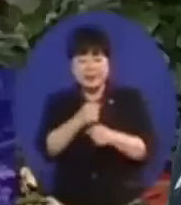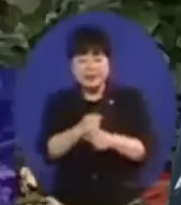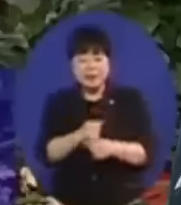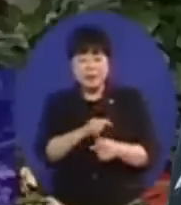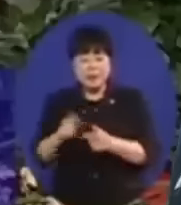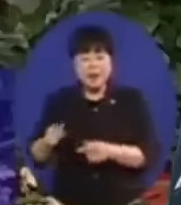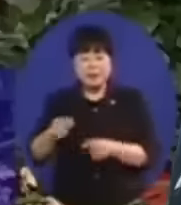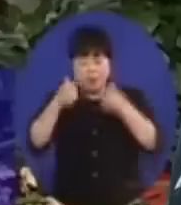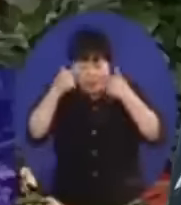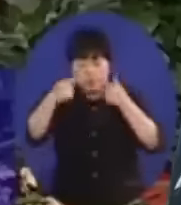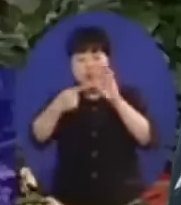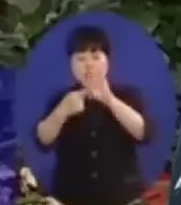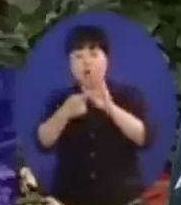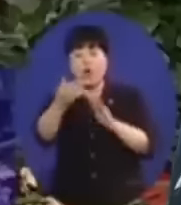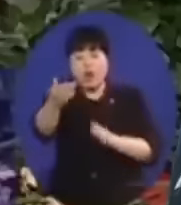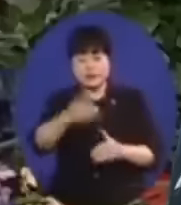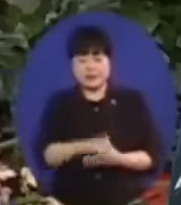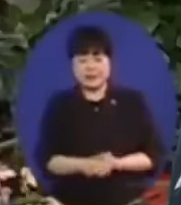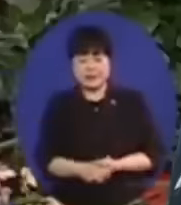분명히 보여 알려졌나니